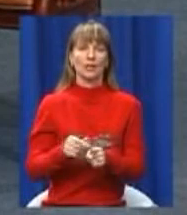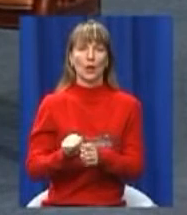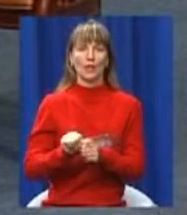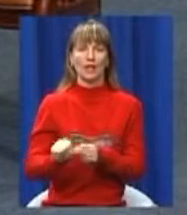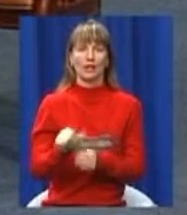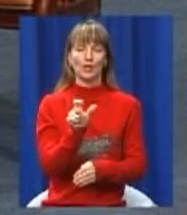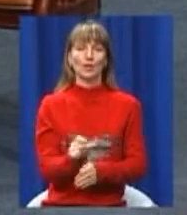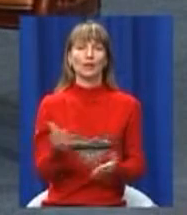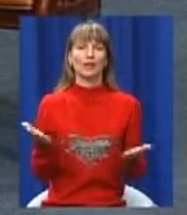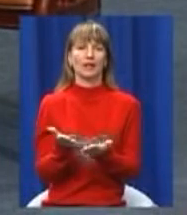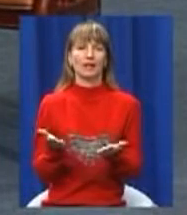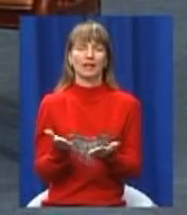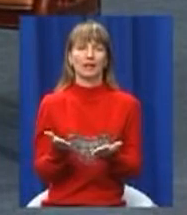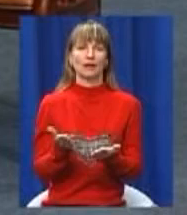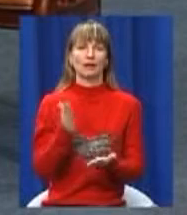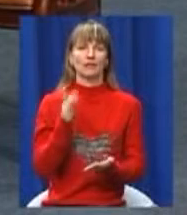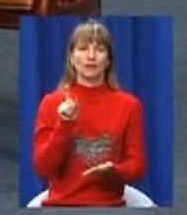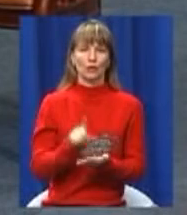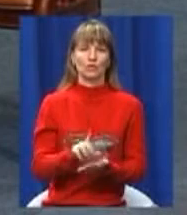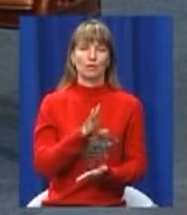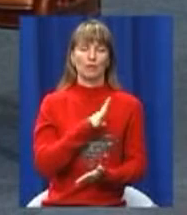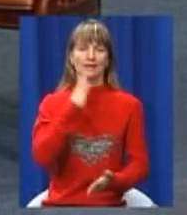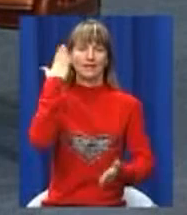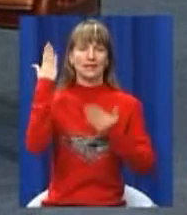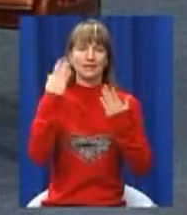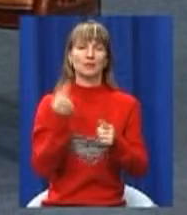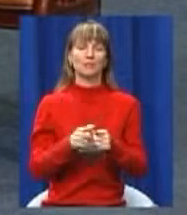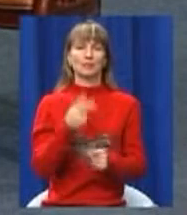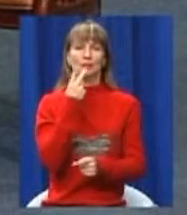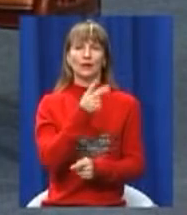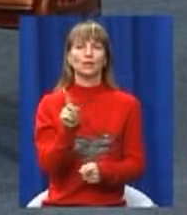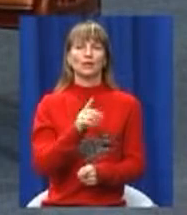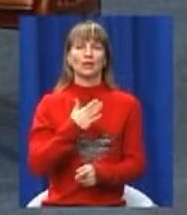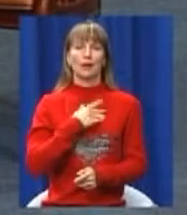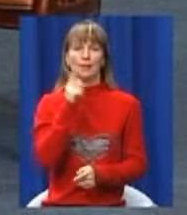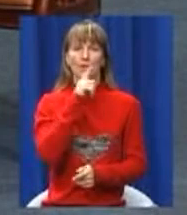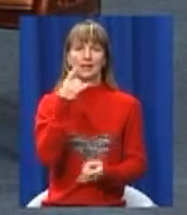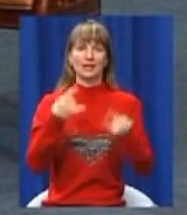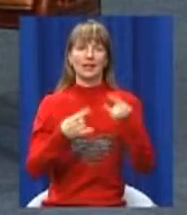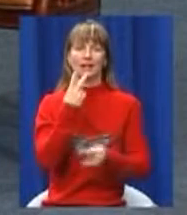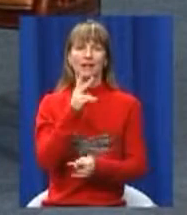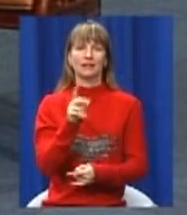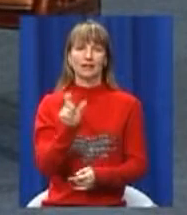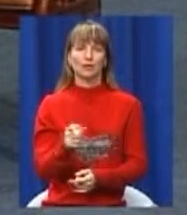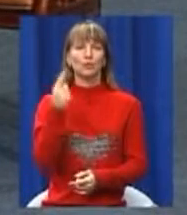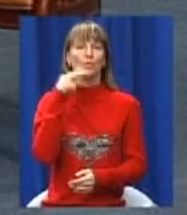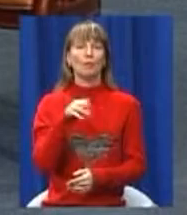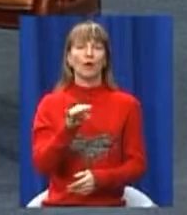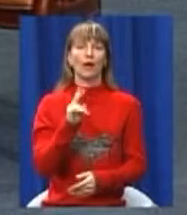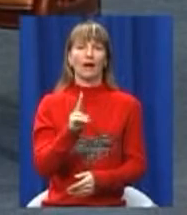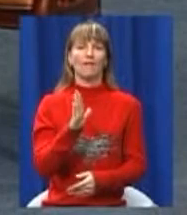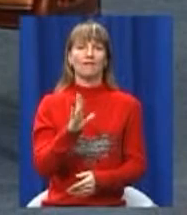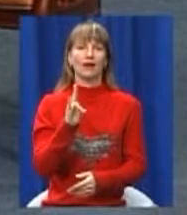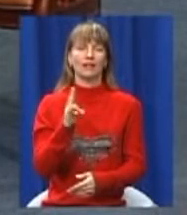населення, яка ну, має бути веселою. Тож, давайте переглянемо, що наші маленькі телеглядачі думають про